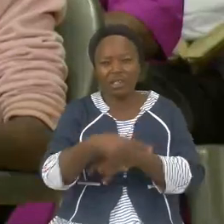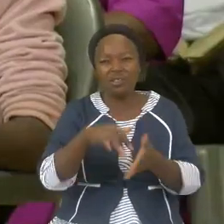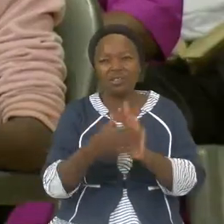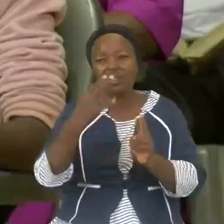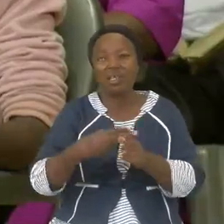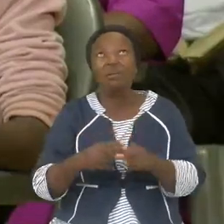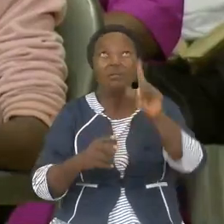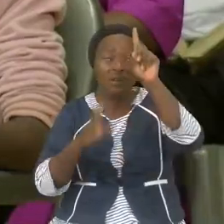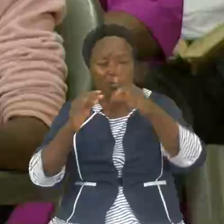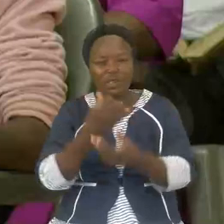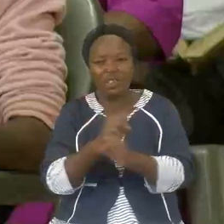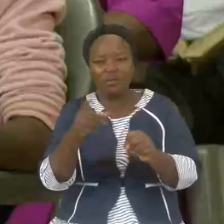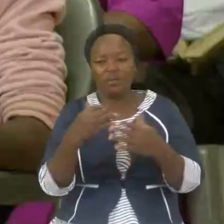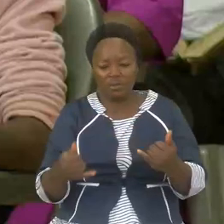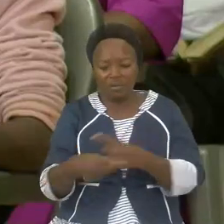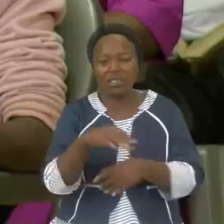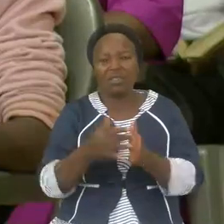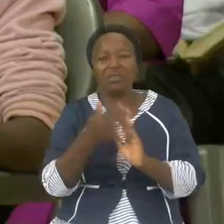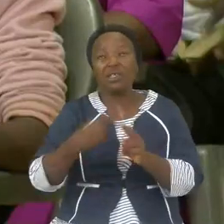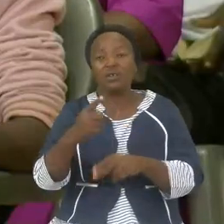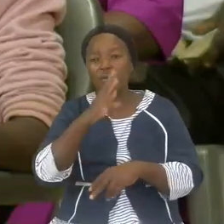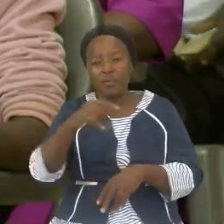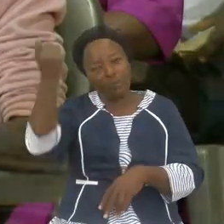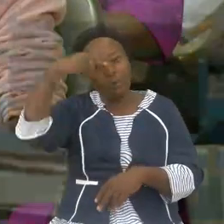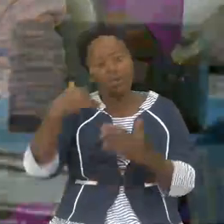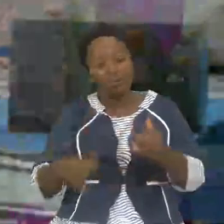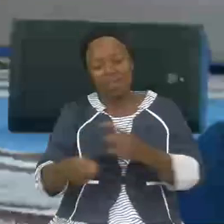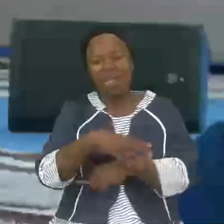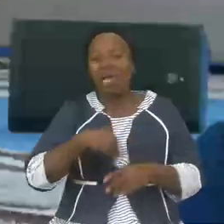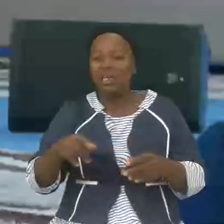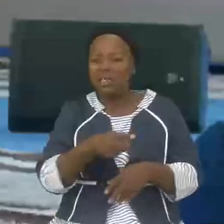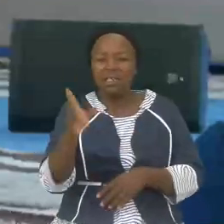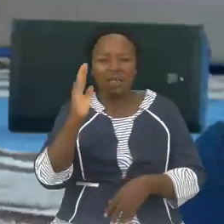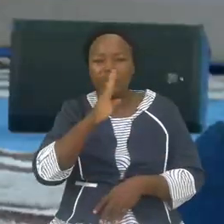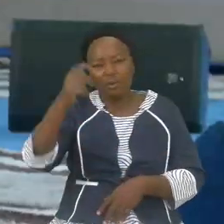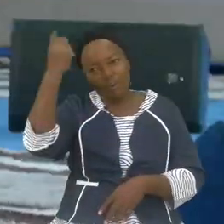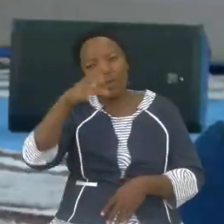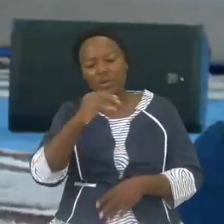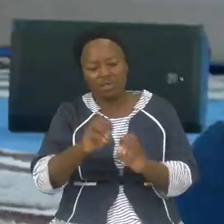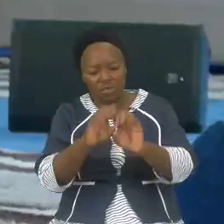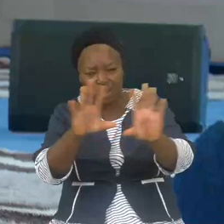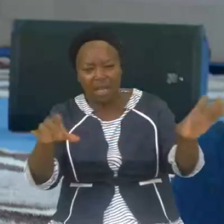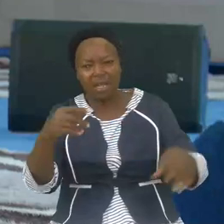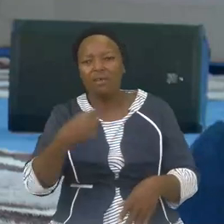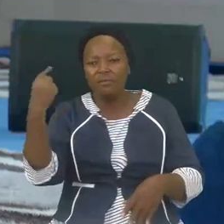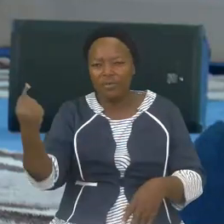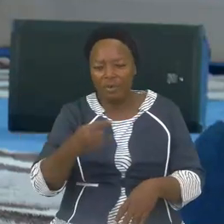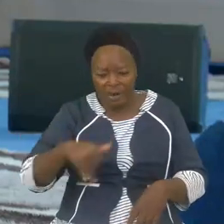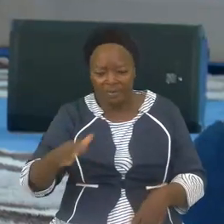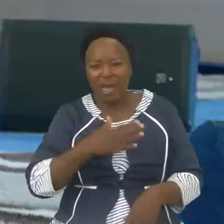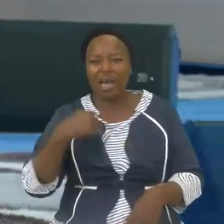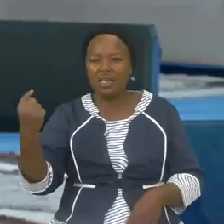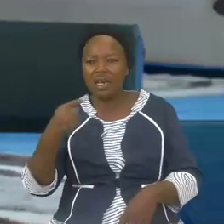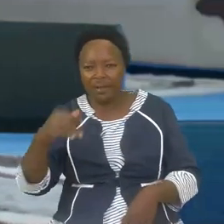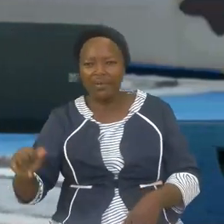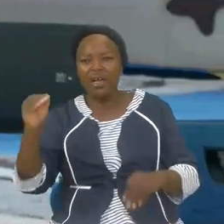jour. Il va te sauver ce jour. Tu seras sage ce jour. Et ceux qui étaient sages, ceux qui sont